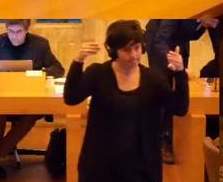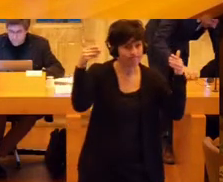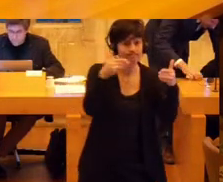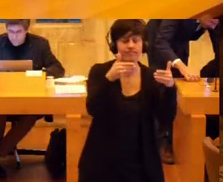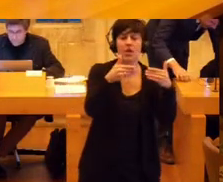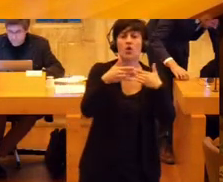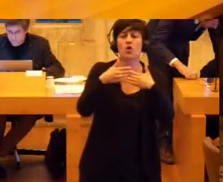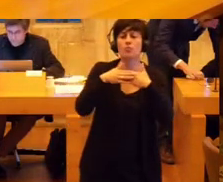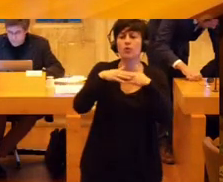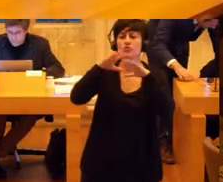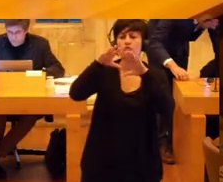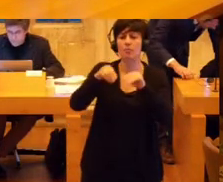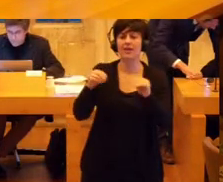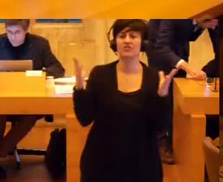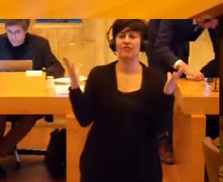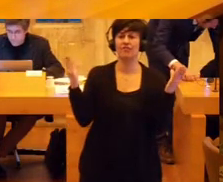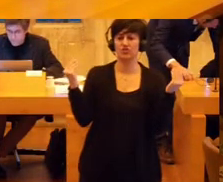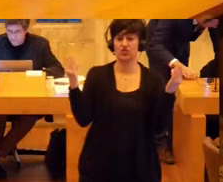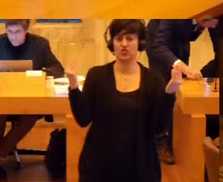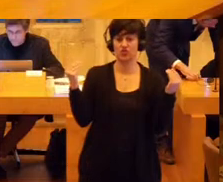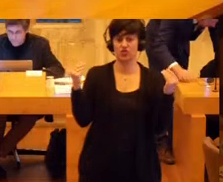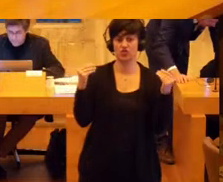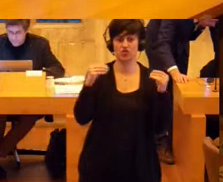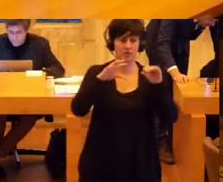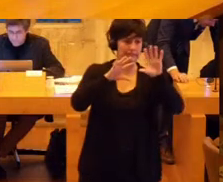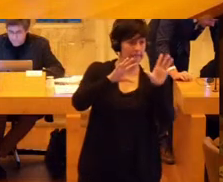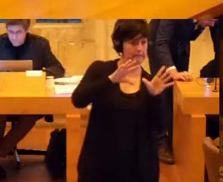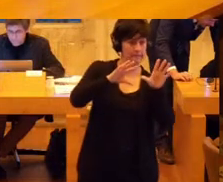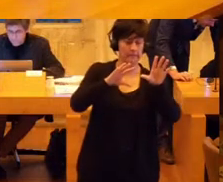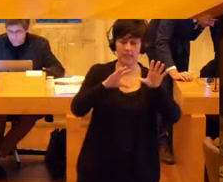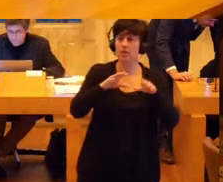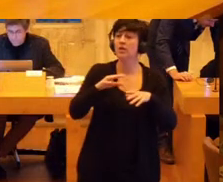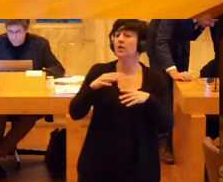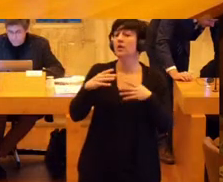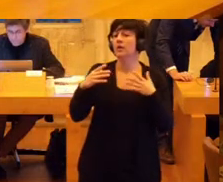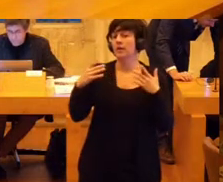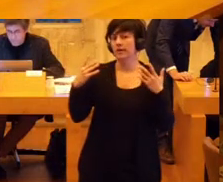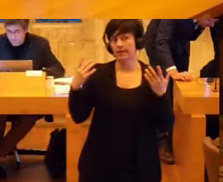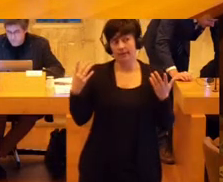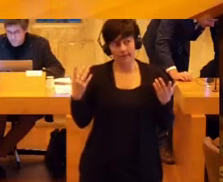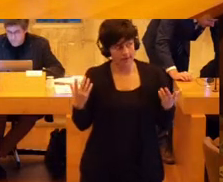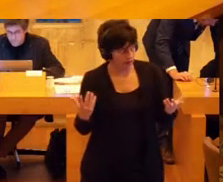de la place Foch. Oui, c'est dans le quai. Et donc,